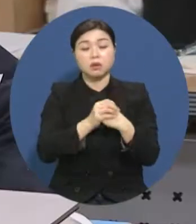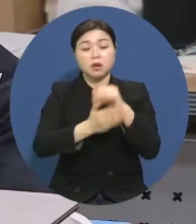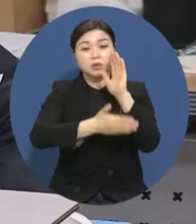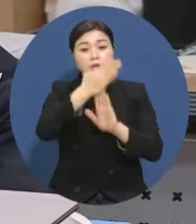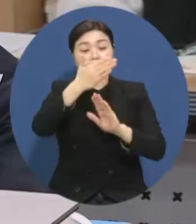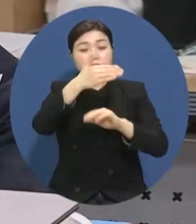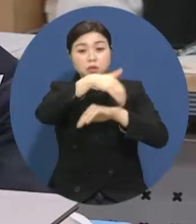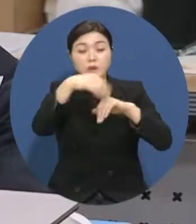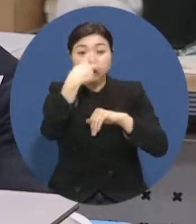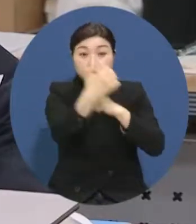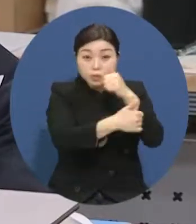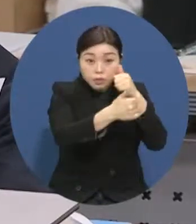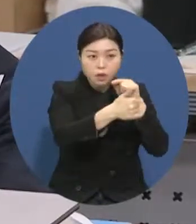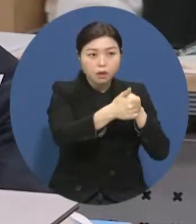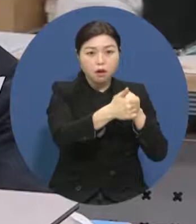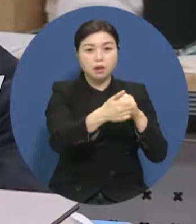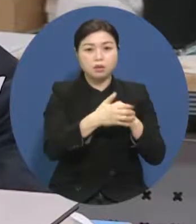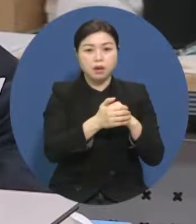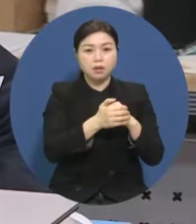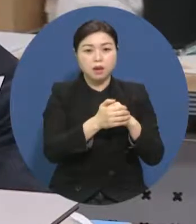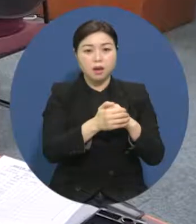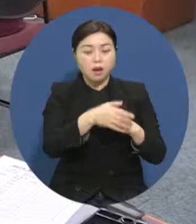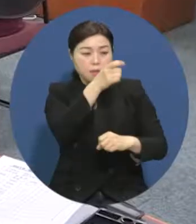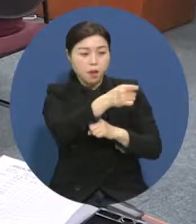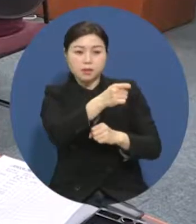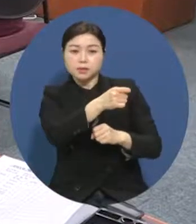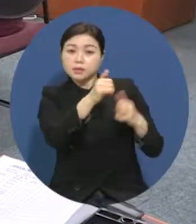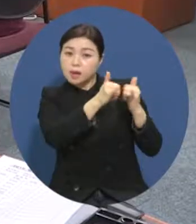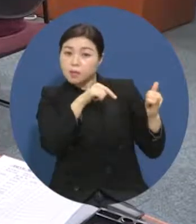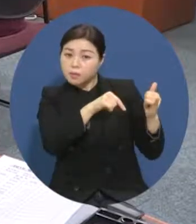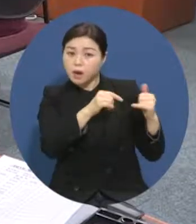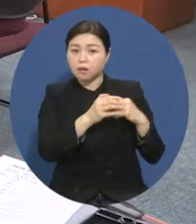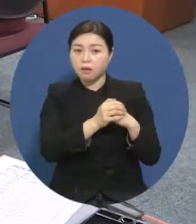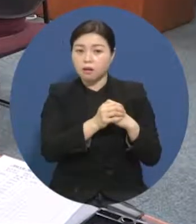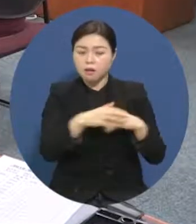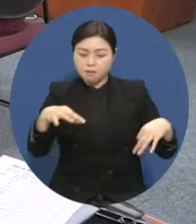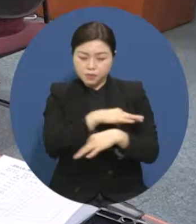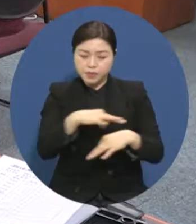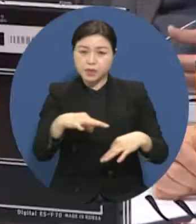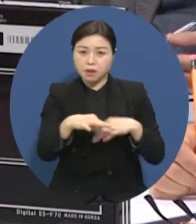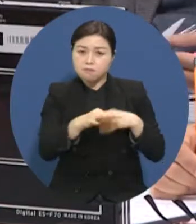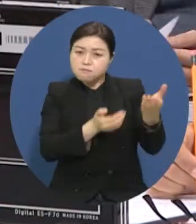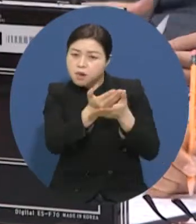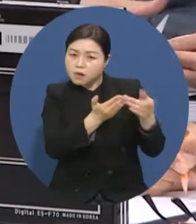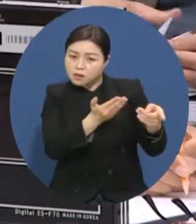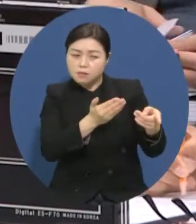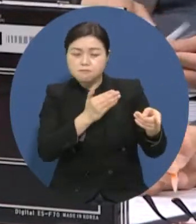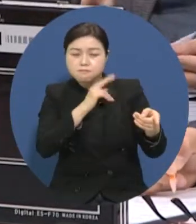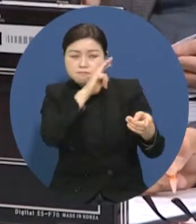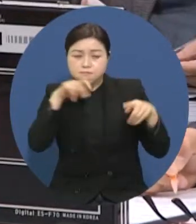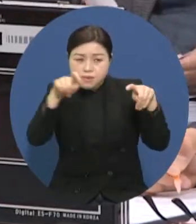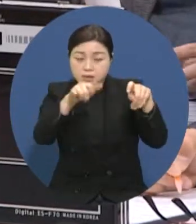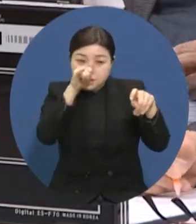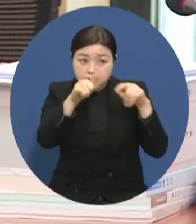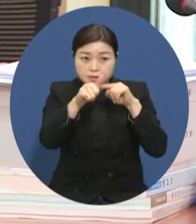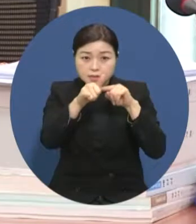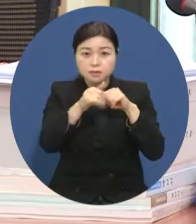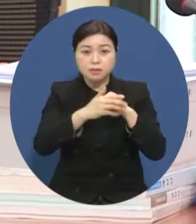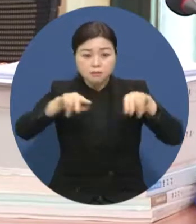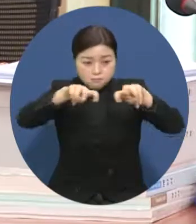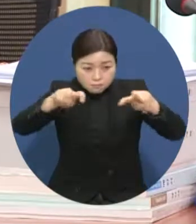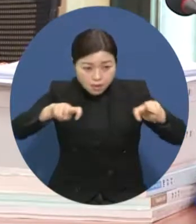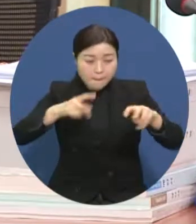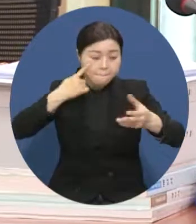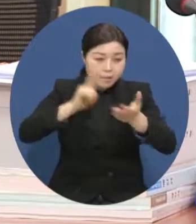도시계획관리위원회는 내부 직원과의 특수관계 여부나 부당한 거래 등이 의심된다는 점을 들어 진상 규명을 위한 자체 감사